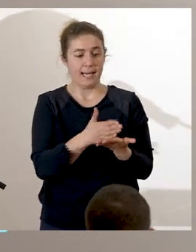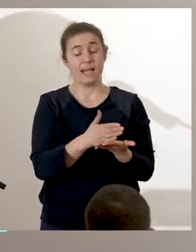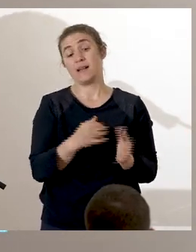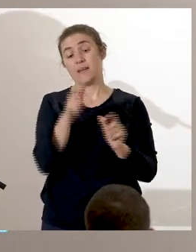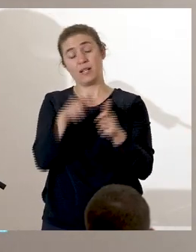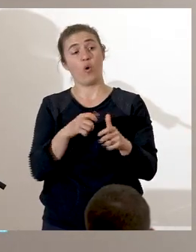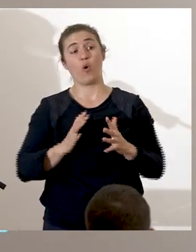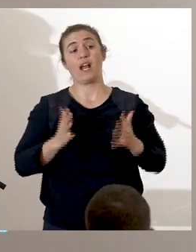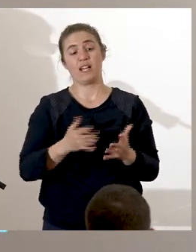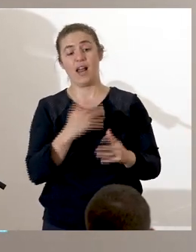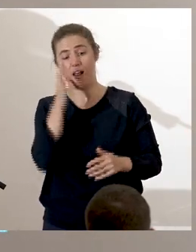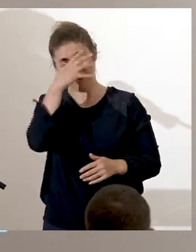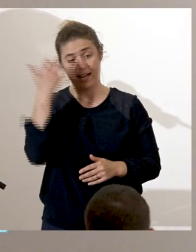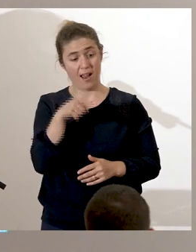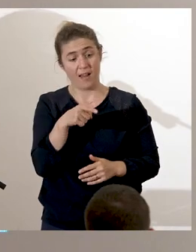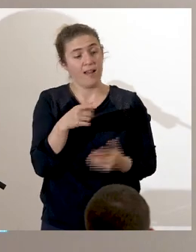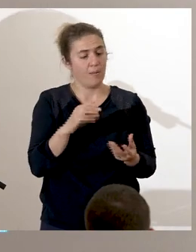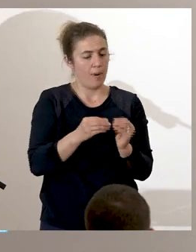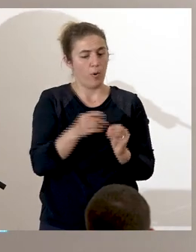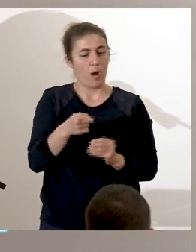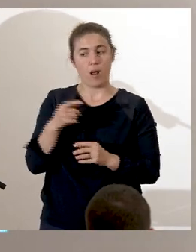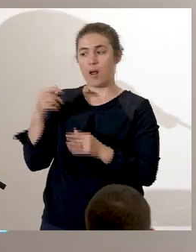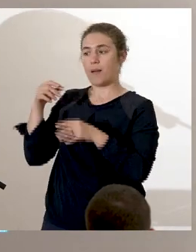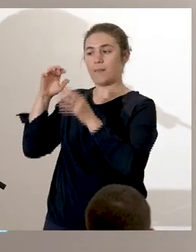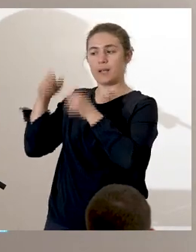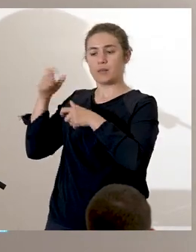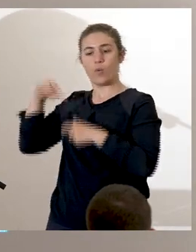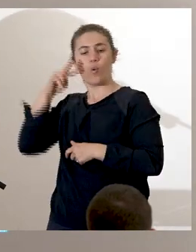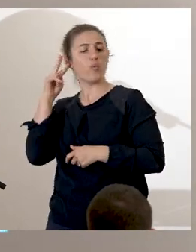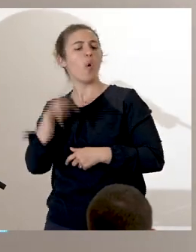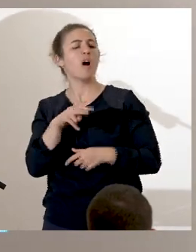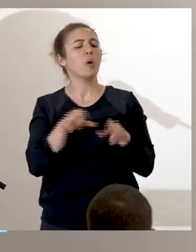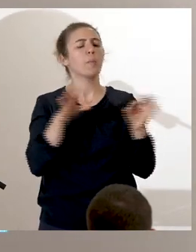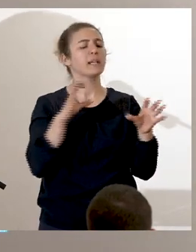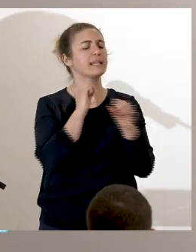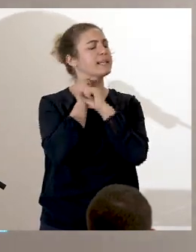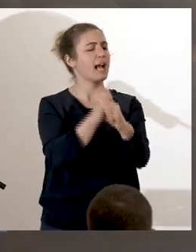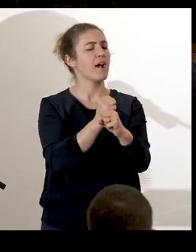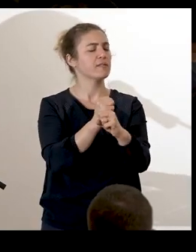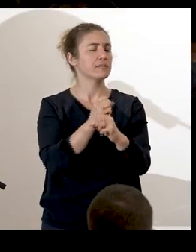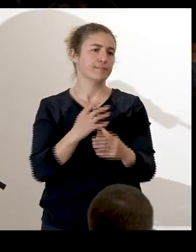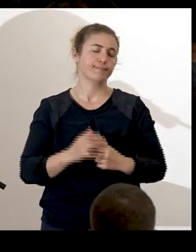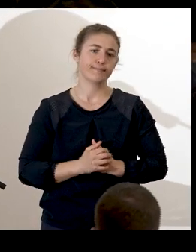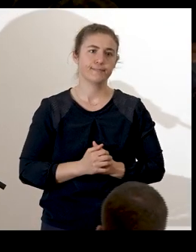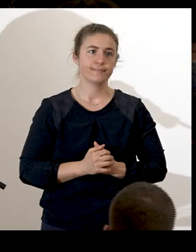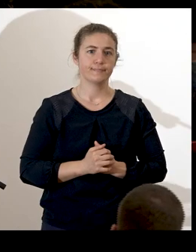la mémoire continue encore parfois de l'assimiler à un esclave à part entière. Je vous remercie.